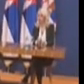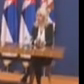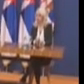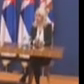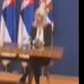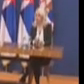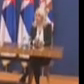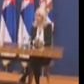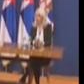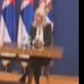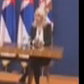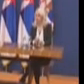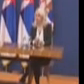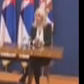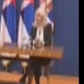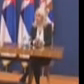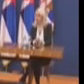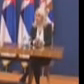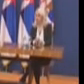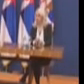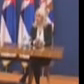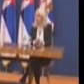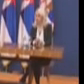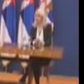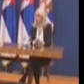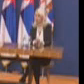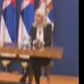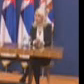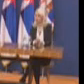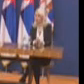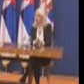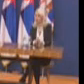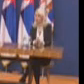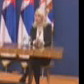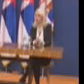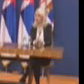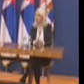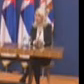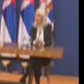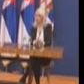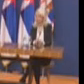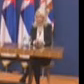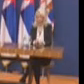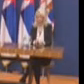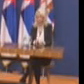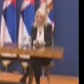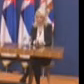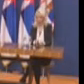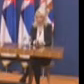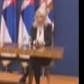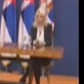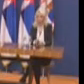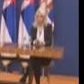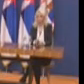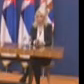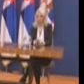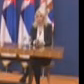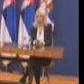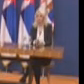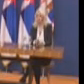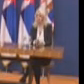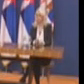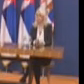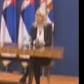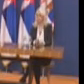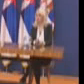širom Evrope? Imamo primer da su među njima i studenti, javili su se, kažu da su kontaktirali ambasadu,